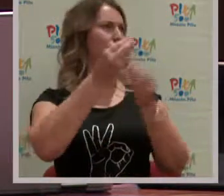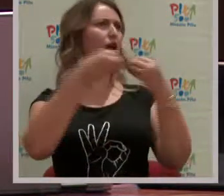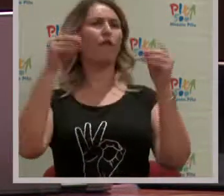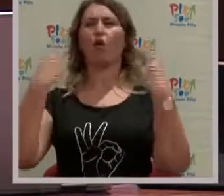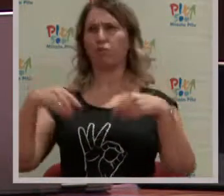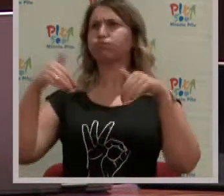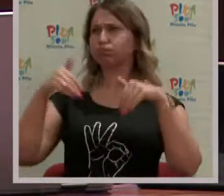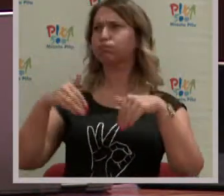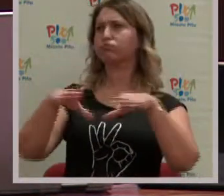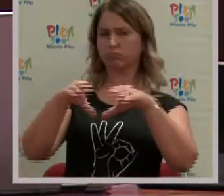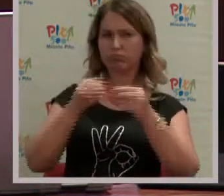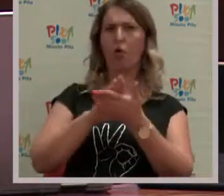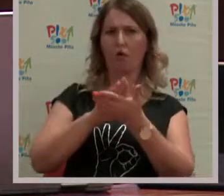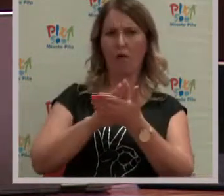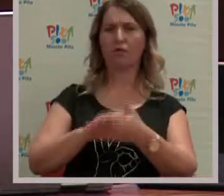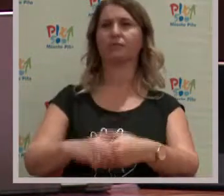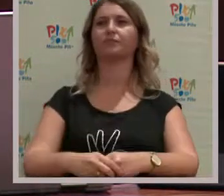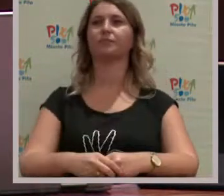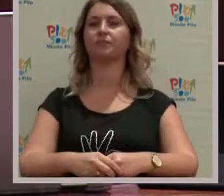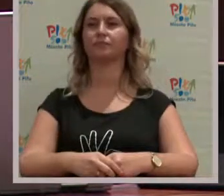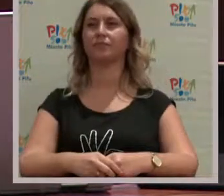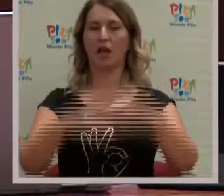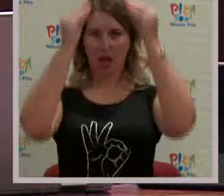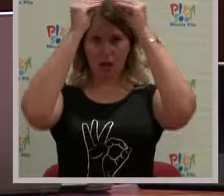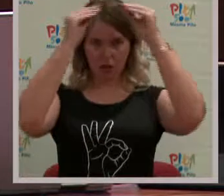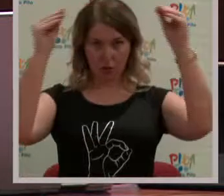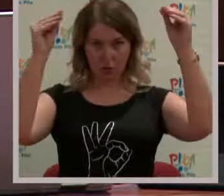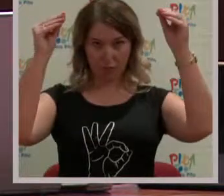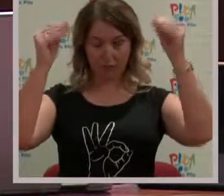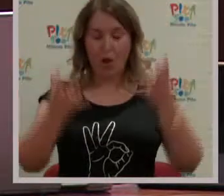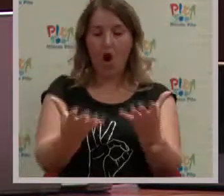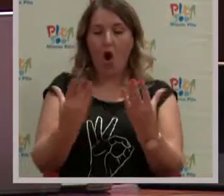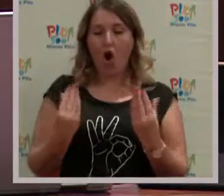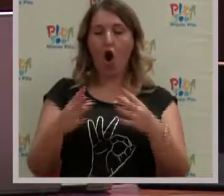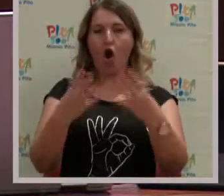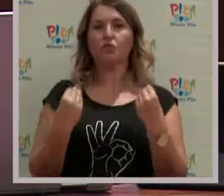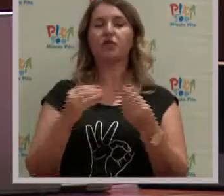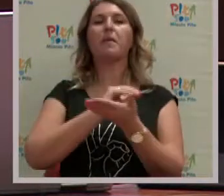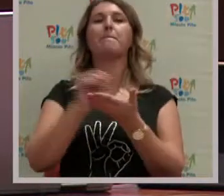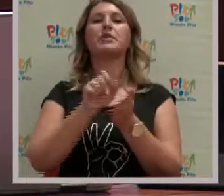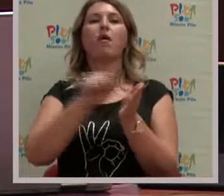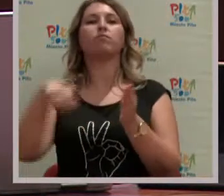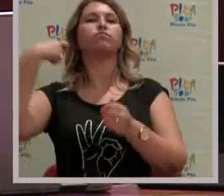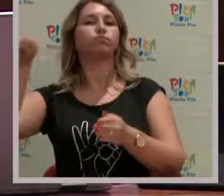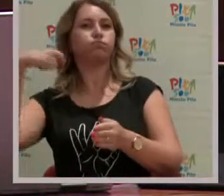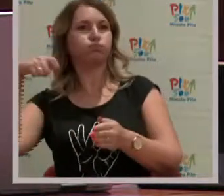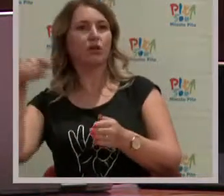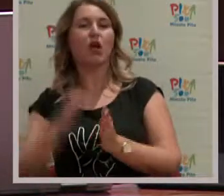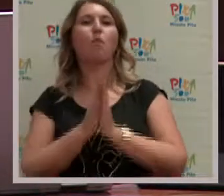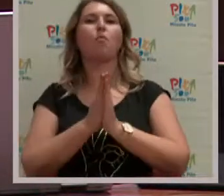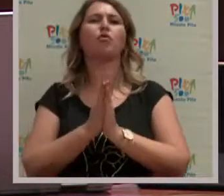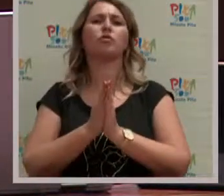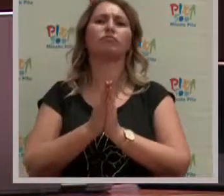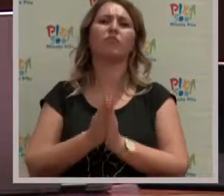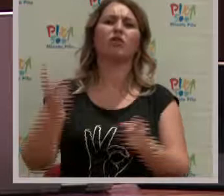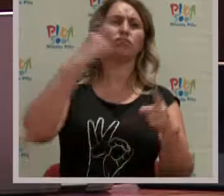a więc możemy podejmować prawemocne uchwały. Szanowni państwo, zgodnie z pismem prezydenta Miasta Piły z 24 września bieżącego roku proszę o dodanie